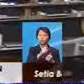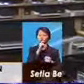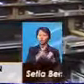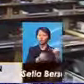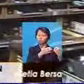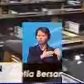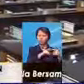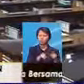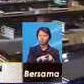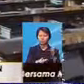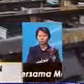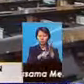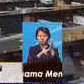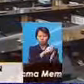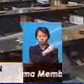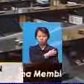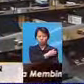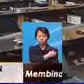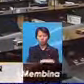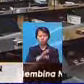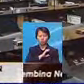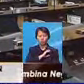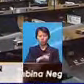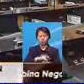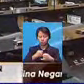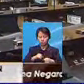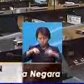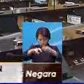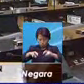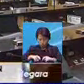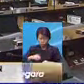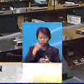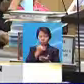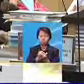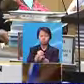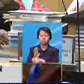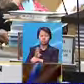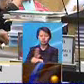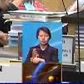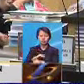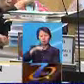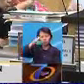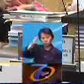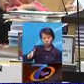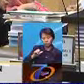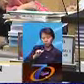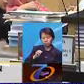terakhir sebagai timbalan penguasa polis di Jabatan Siasatan Jenayah Komersial Bukit Aman